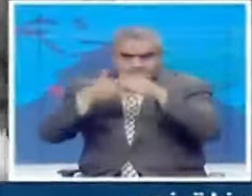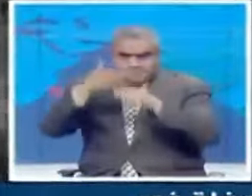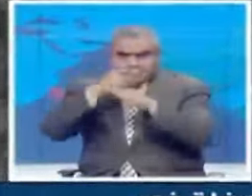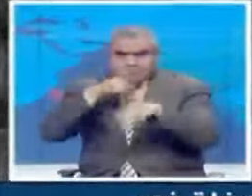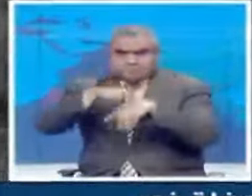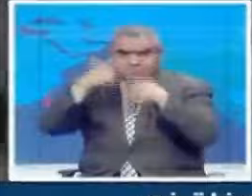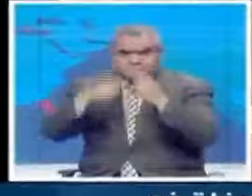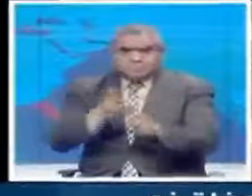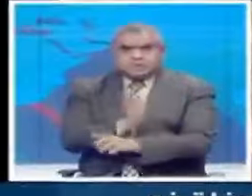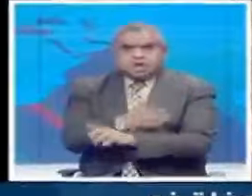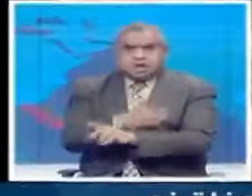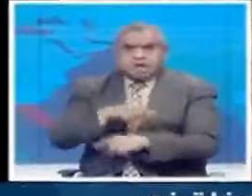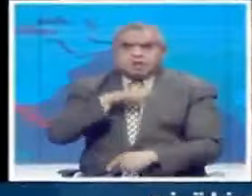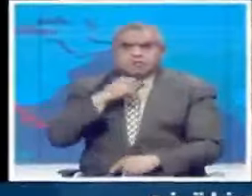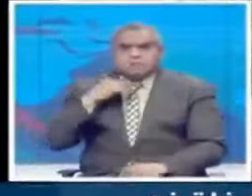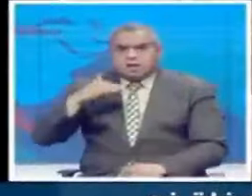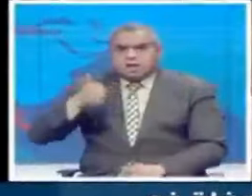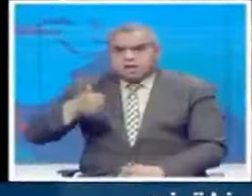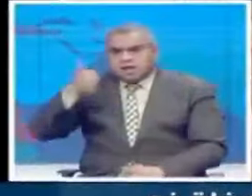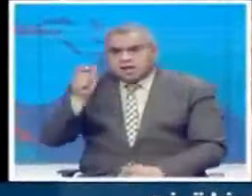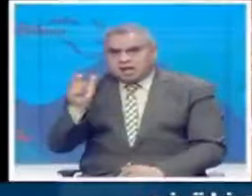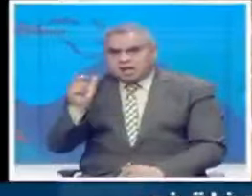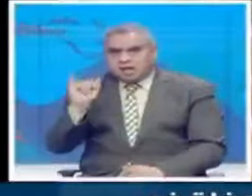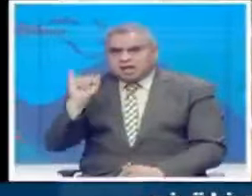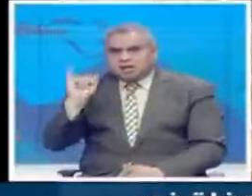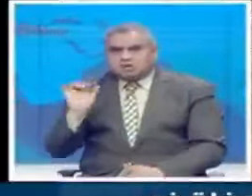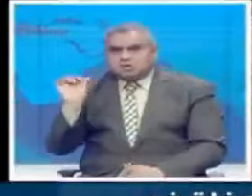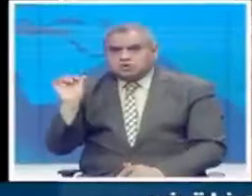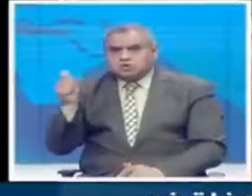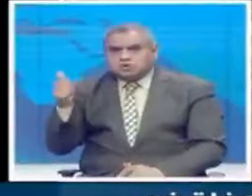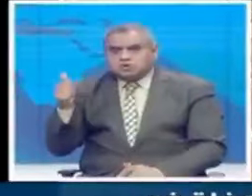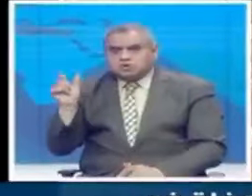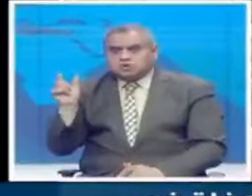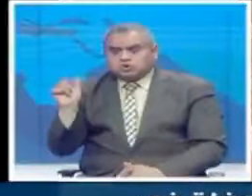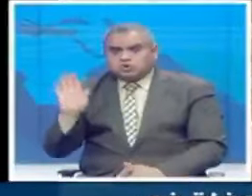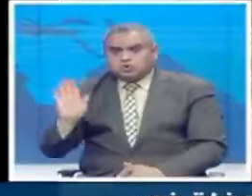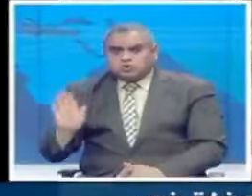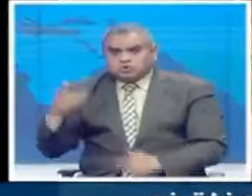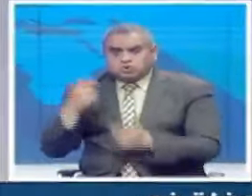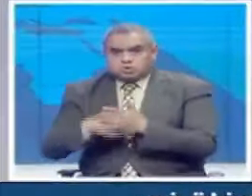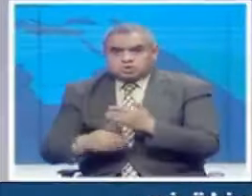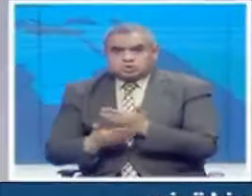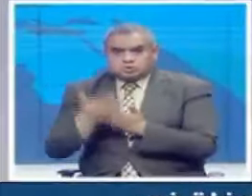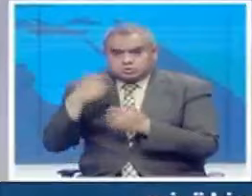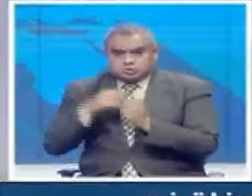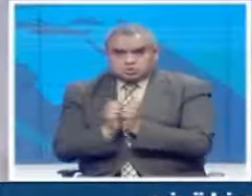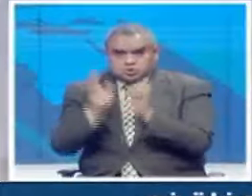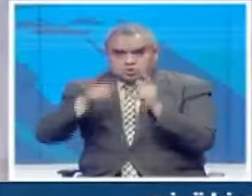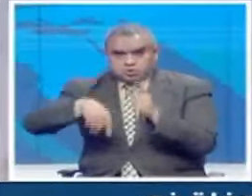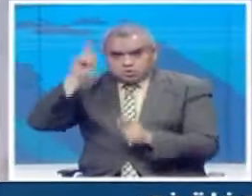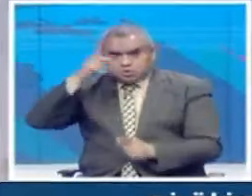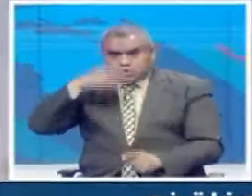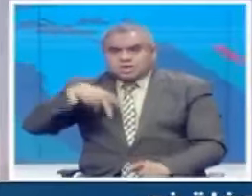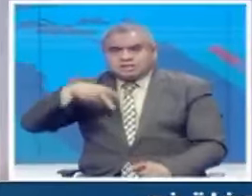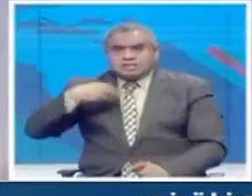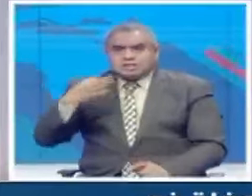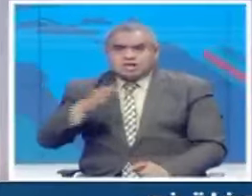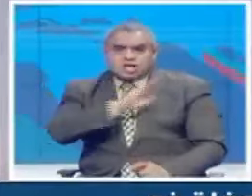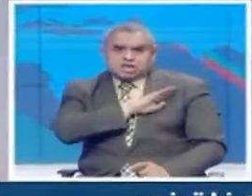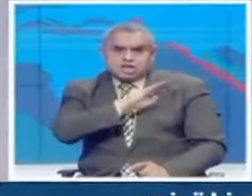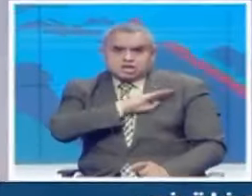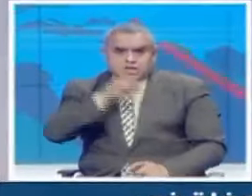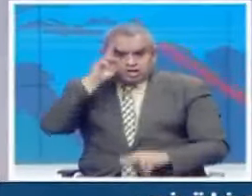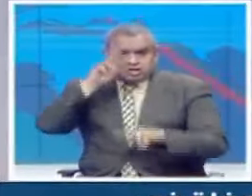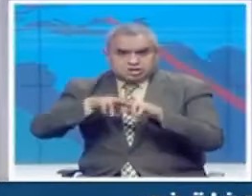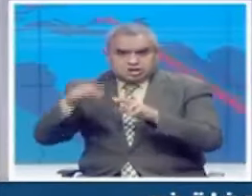غرب مدينة خان يونس. في المقابل أعلن جيش الاحتلال صباح اليوم إصابة 38 ضابطا وجنديا